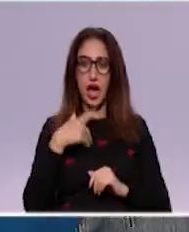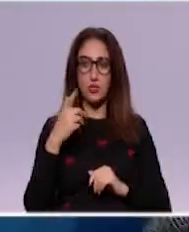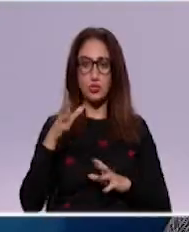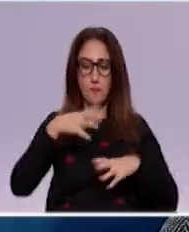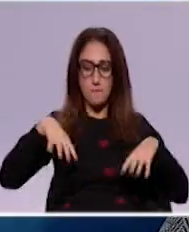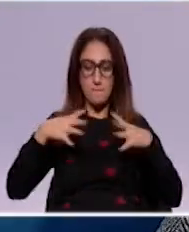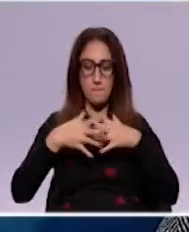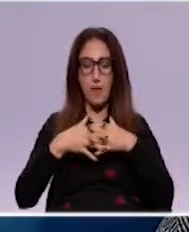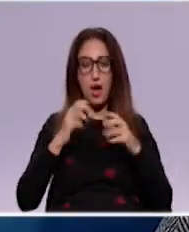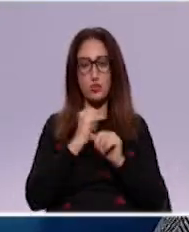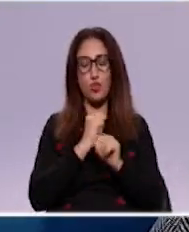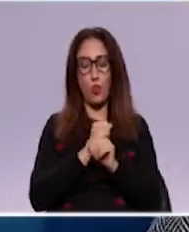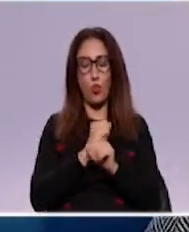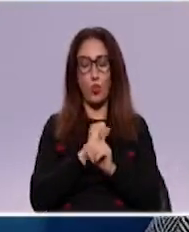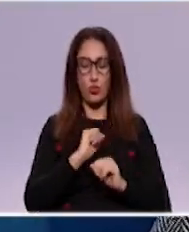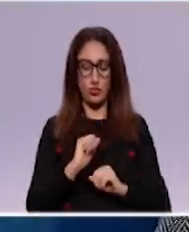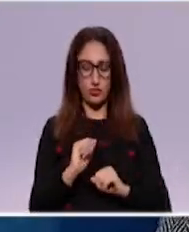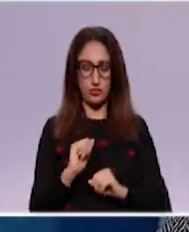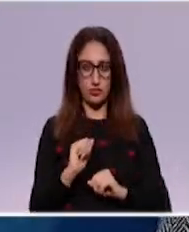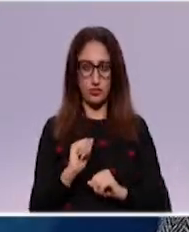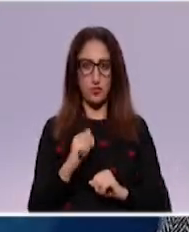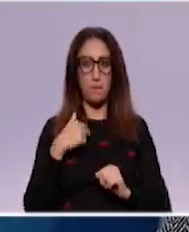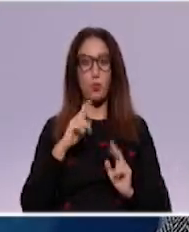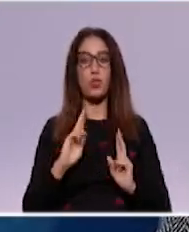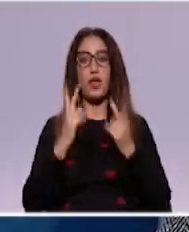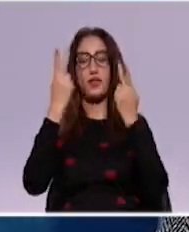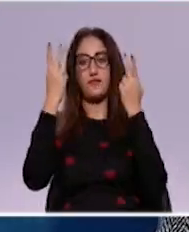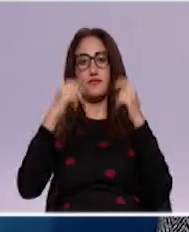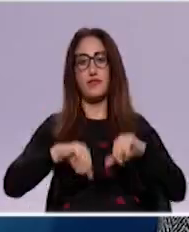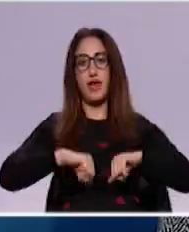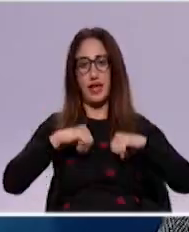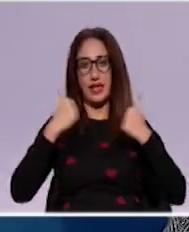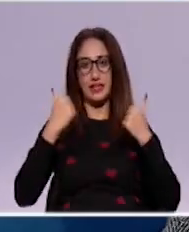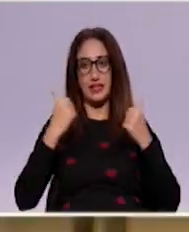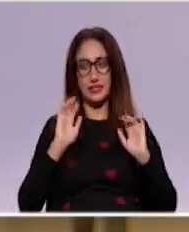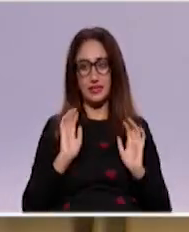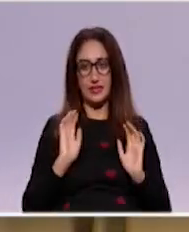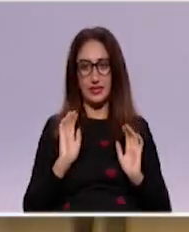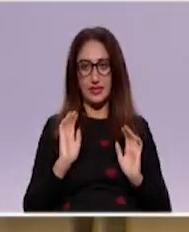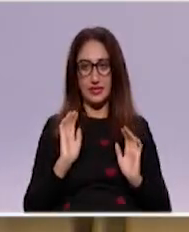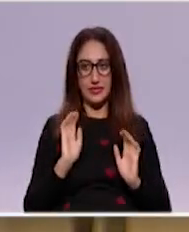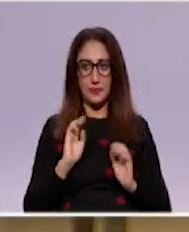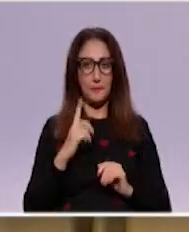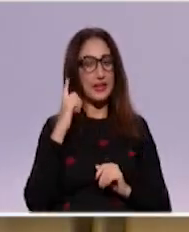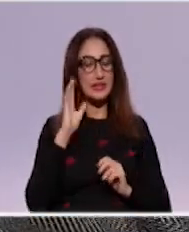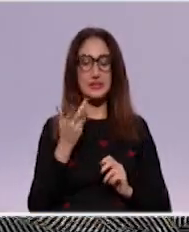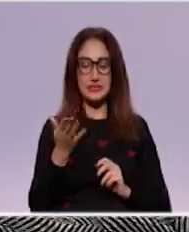البتيشه. ده اللي غير حياتي كلها. دي بدايه المصريين. دي بدايه المصريين. هنسمع ايه